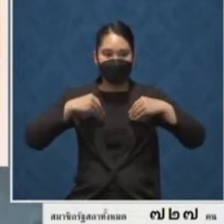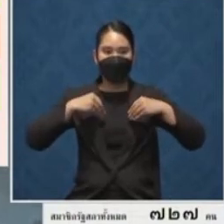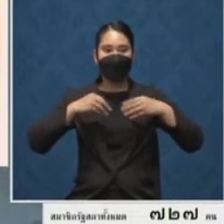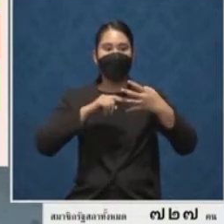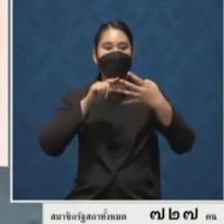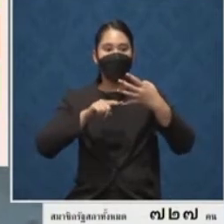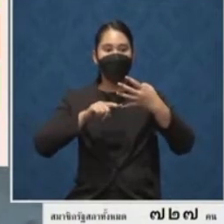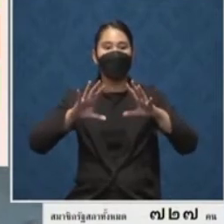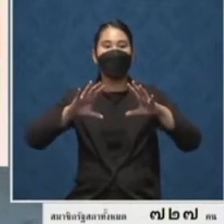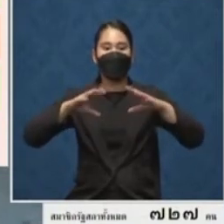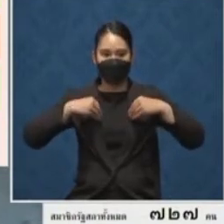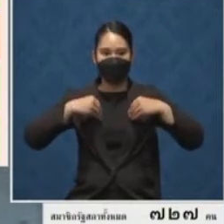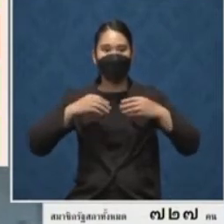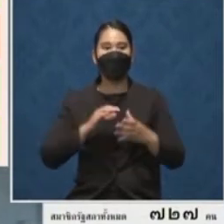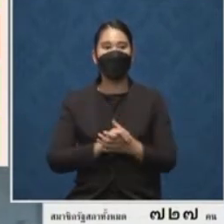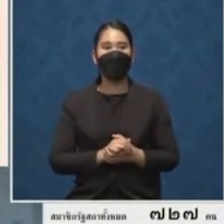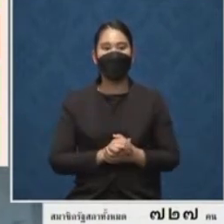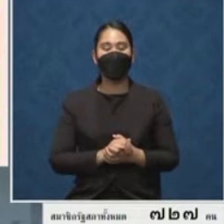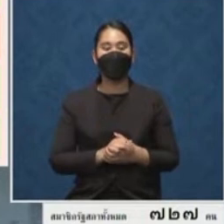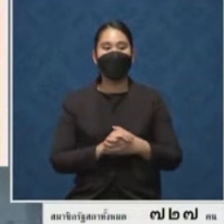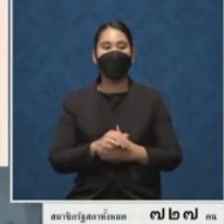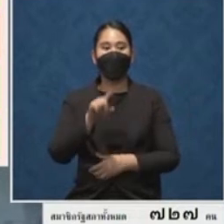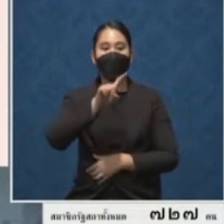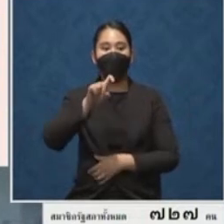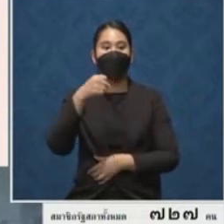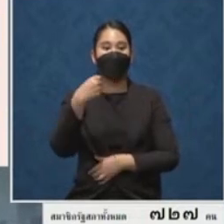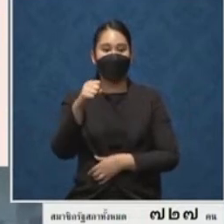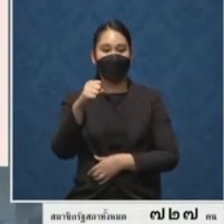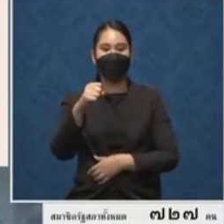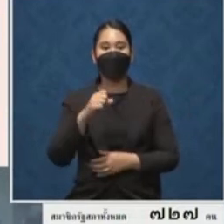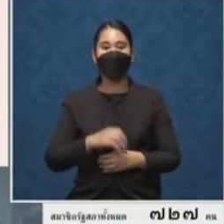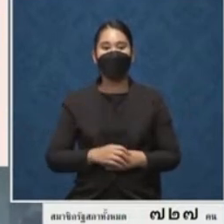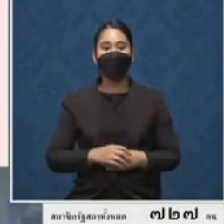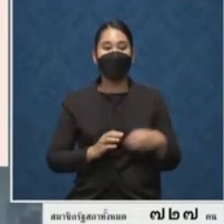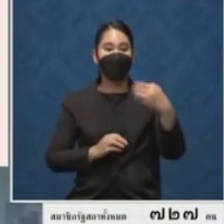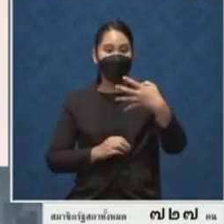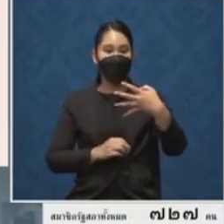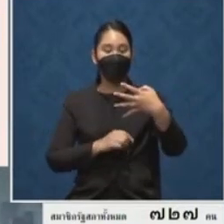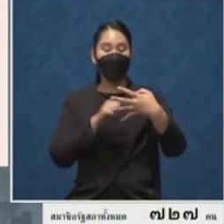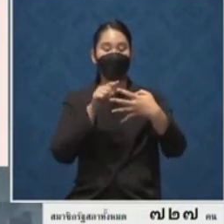รับหลักการ 110พลเอกเฉลิมพลศรีสวัสดิ์